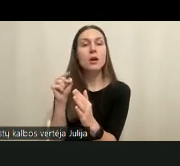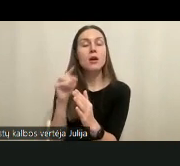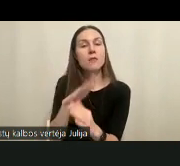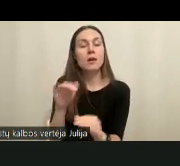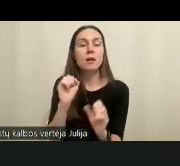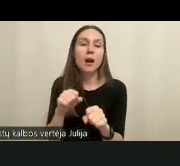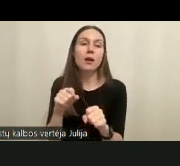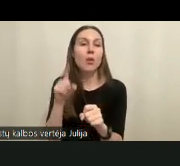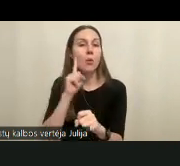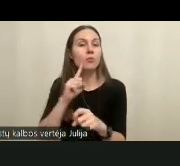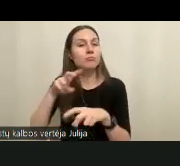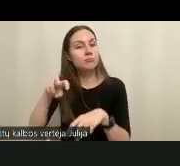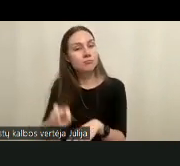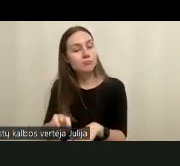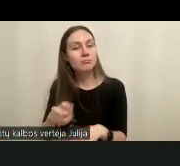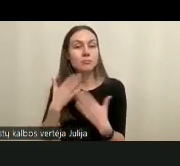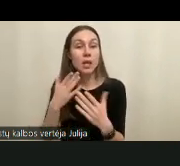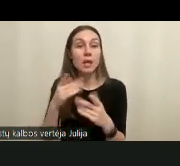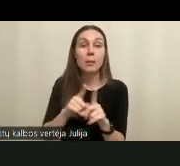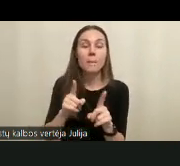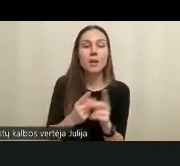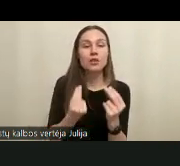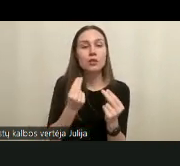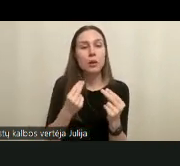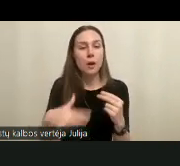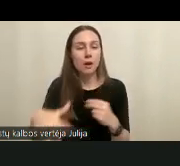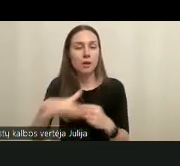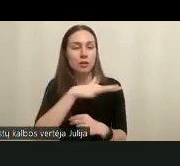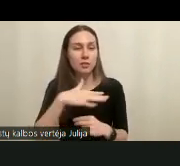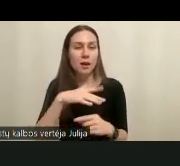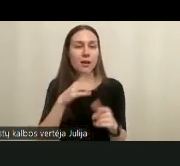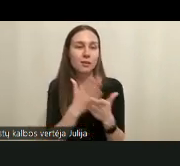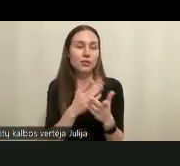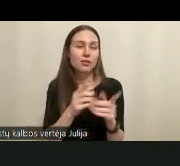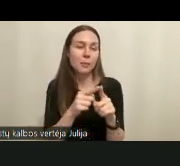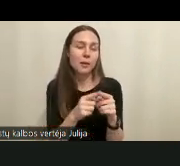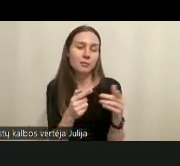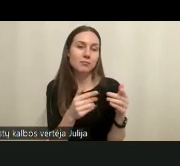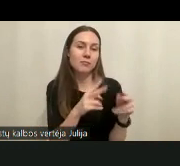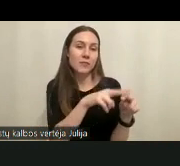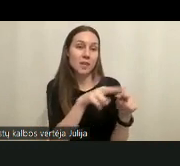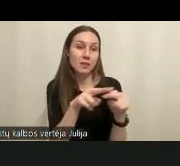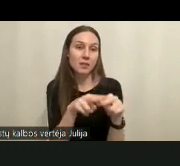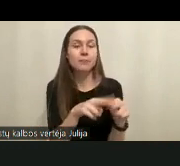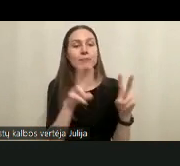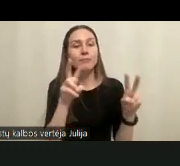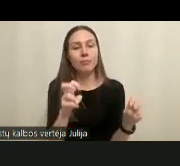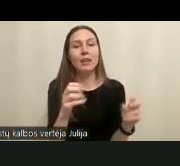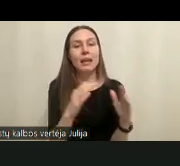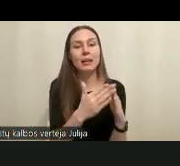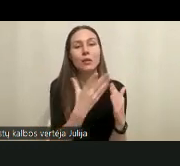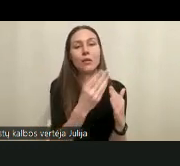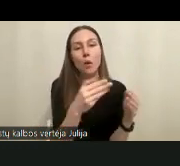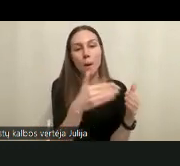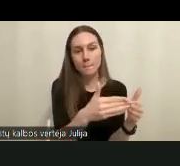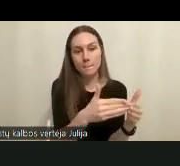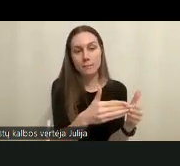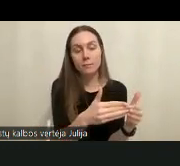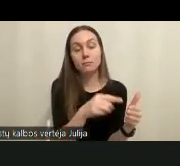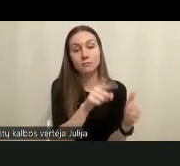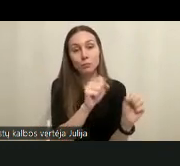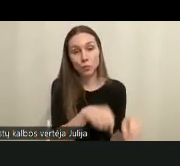skaityti. Taip pat žaidimo aikštelės yra tokie kampeliai, atskirti, ir tie kampeliai vadinami knygų kampeliais, kurie gali